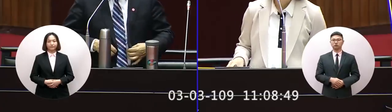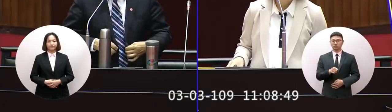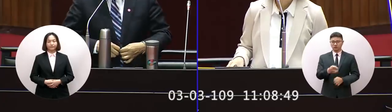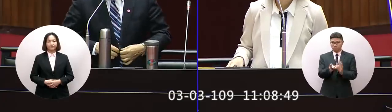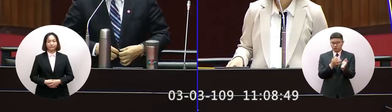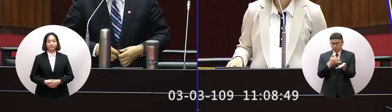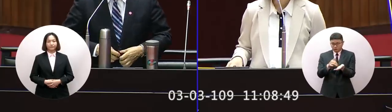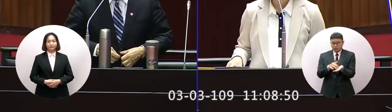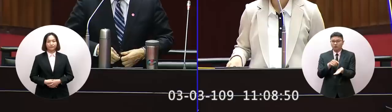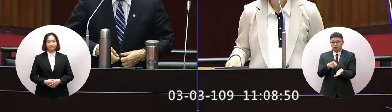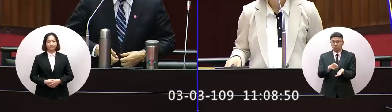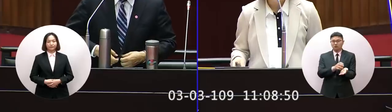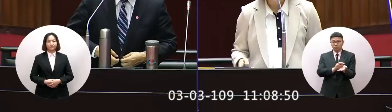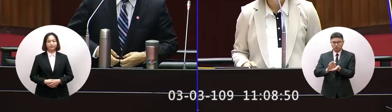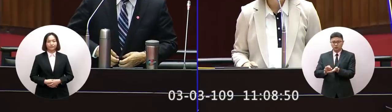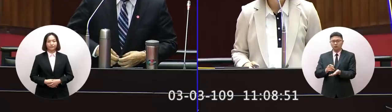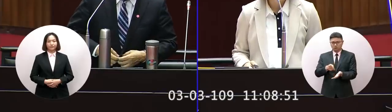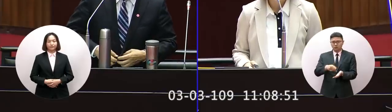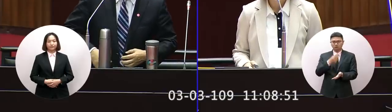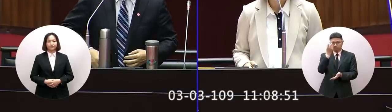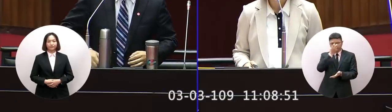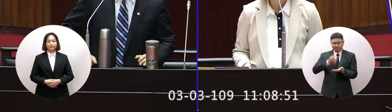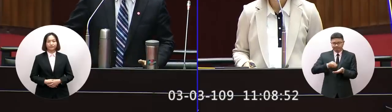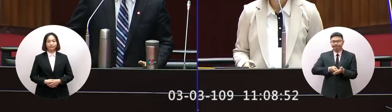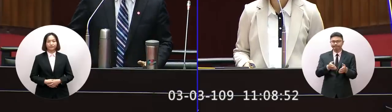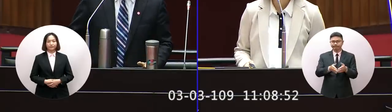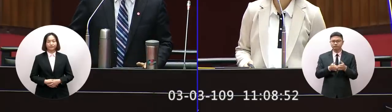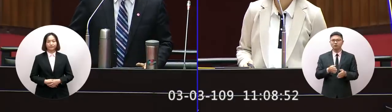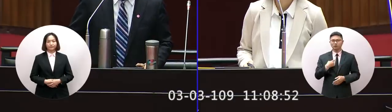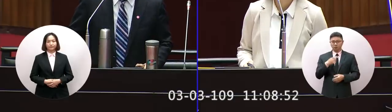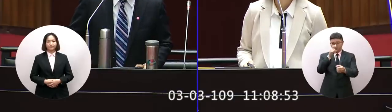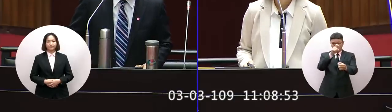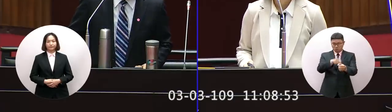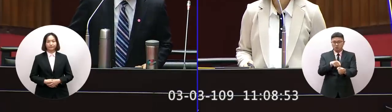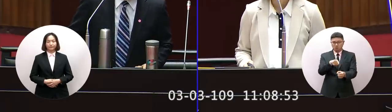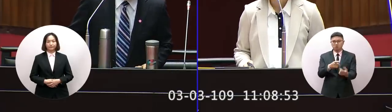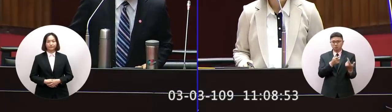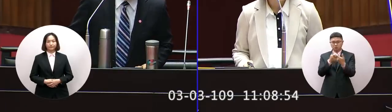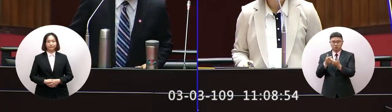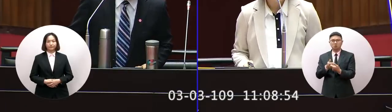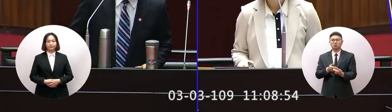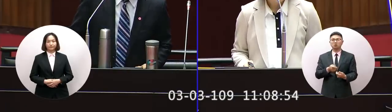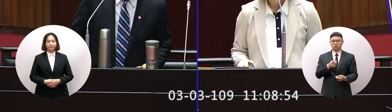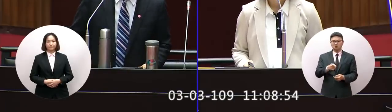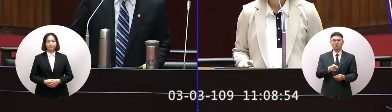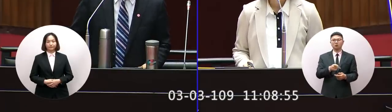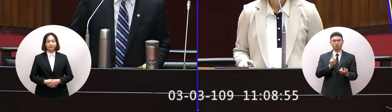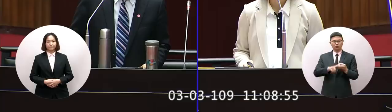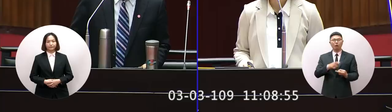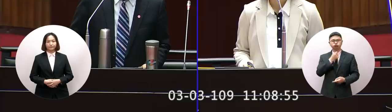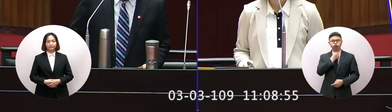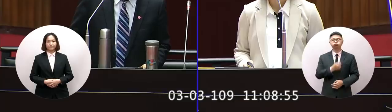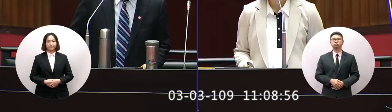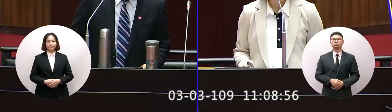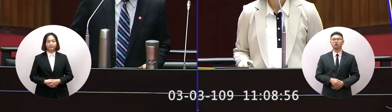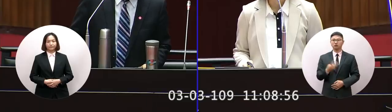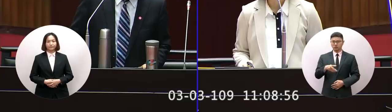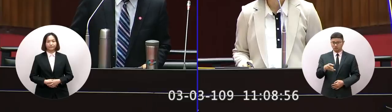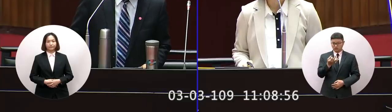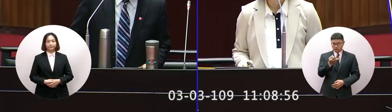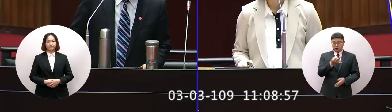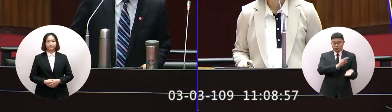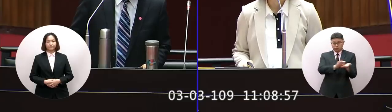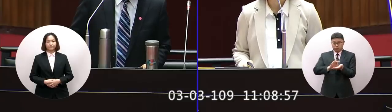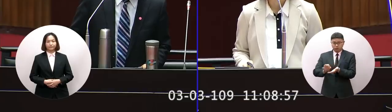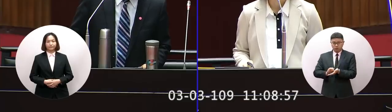预算是能够被严格审查的，我们目的是希望能够确保这样的资源能够被有效的运用，能够真正让这样的资金，这样子